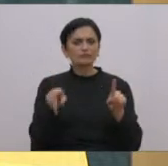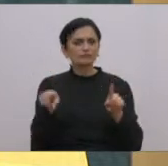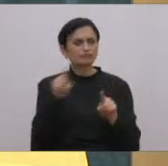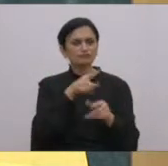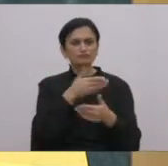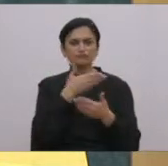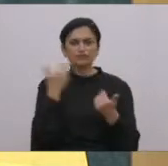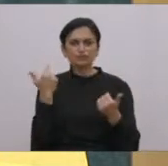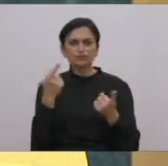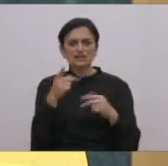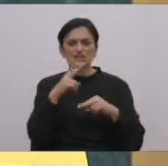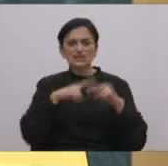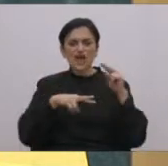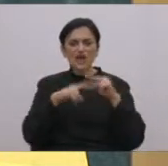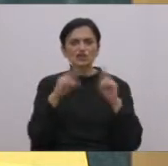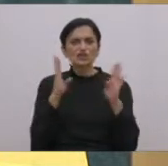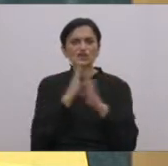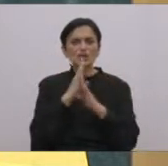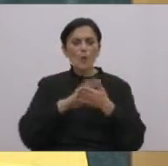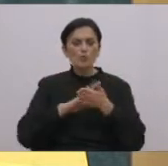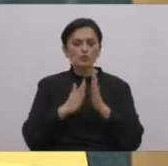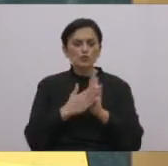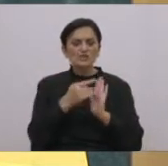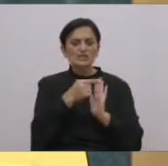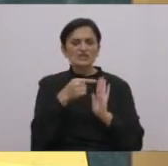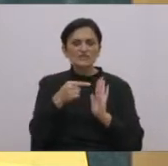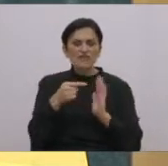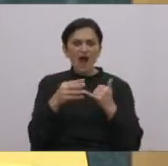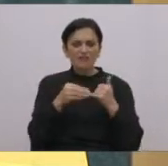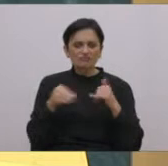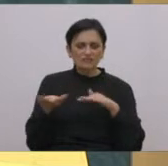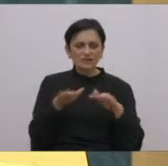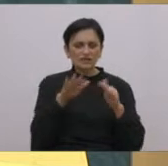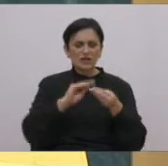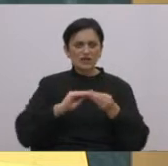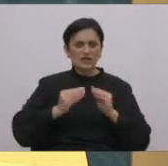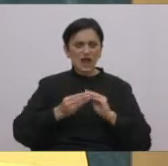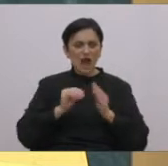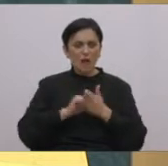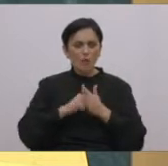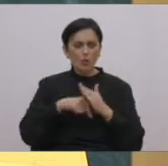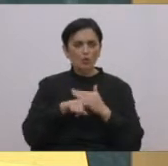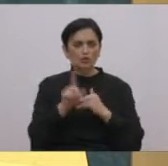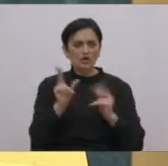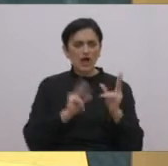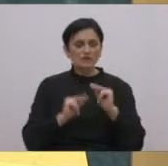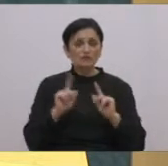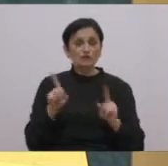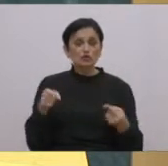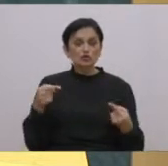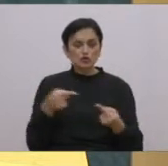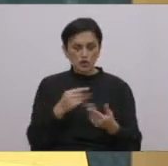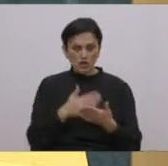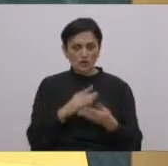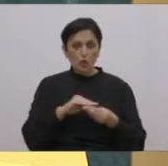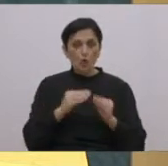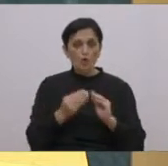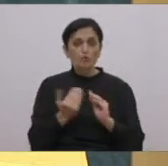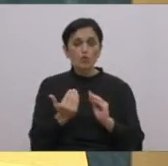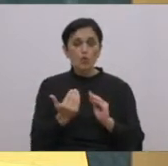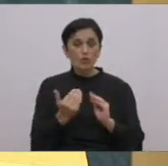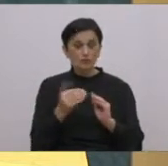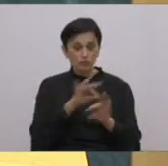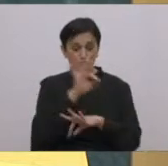misimalis nașenis, climaturi birobebi za soare, liefuri gamuțoebi, Catualiții nebit, romelii ce s-a mișat, dar i-a dat comandă, am proiectis gamuțoi,